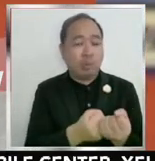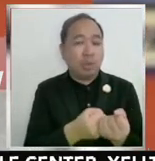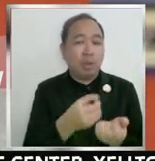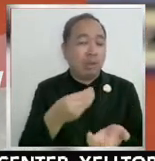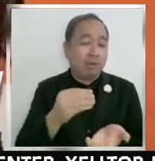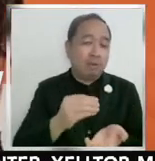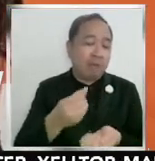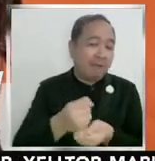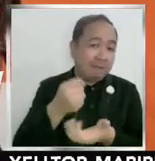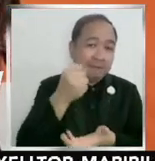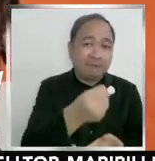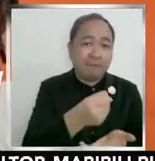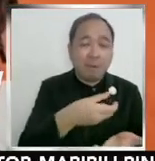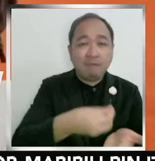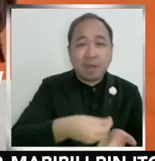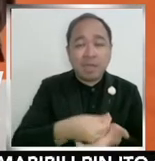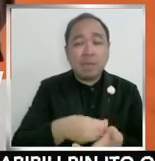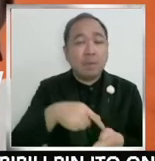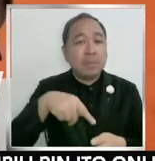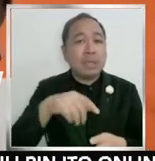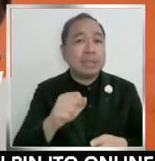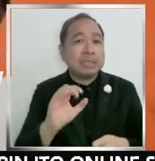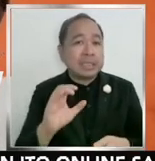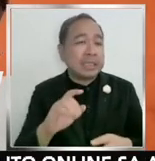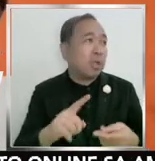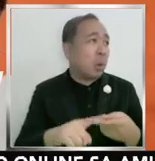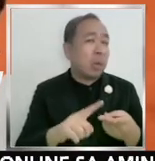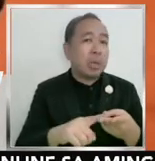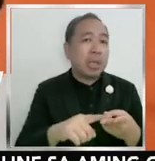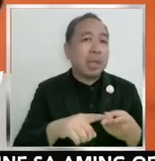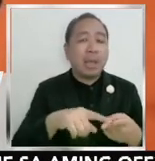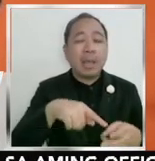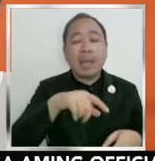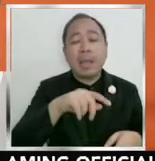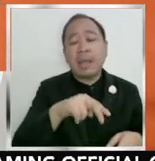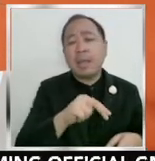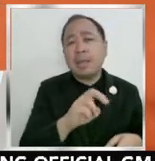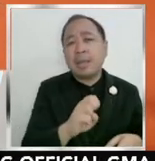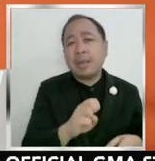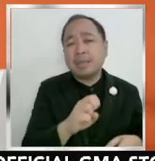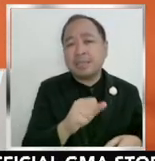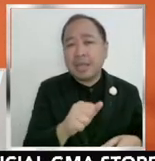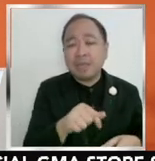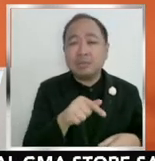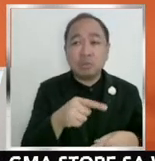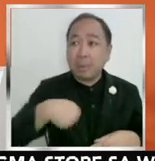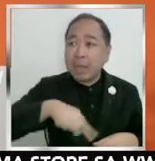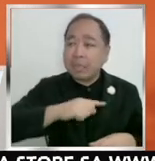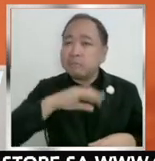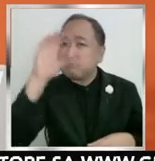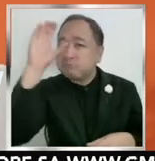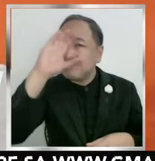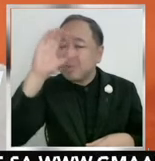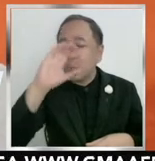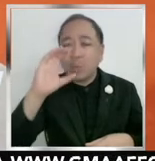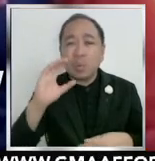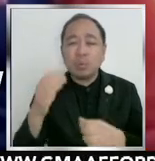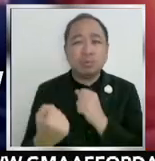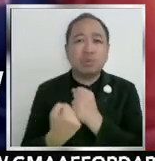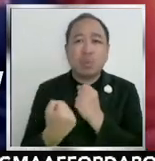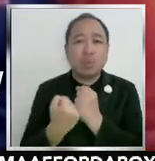NSA. Kami po ay talagang naghanap po talaga ng mga suporta,